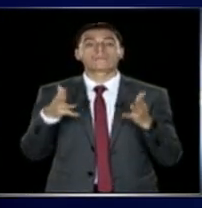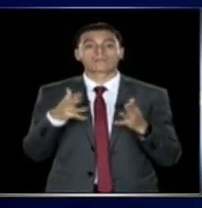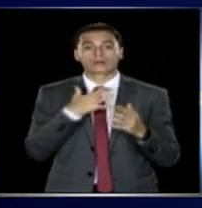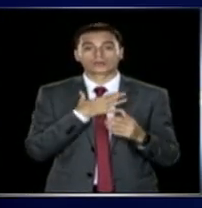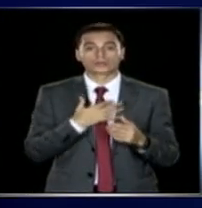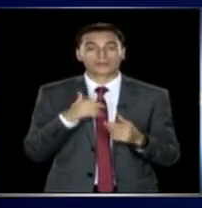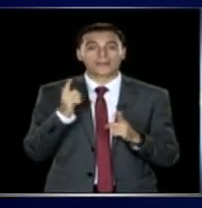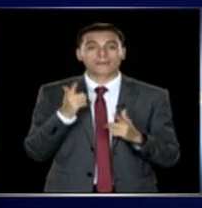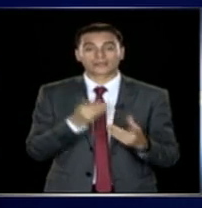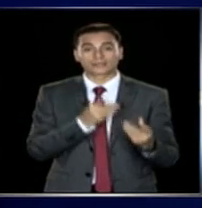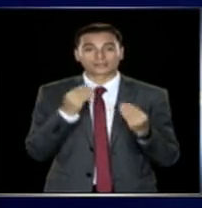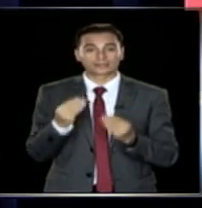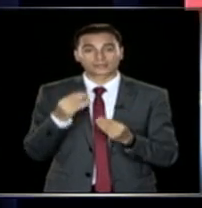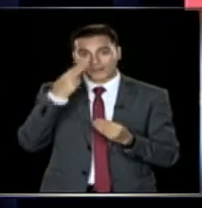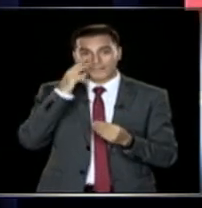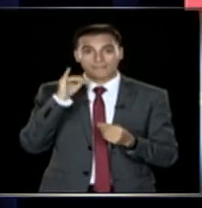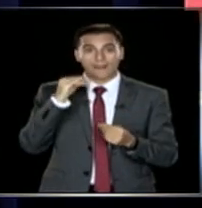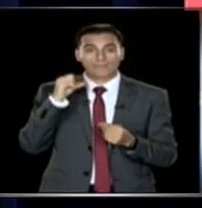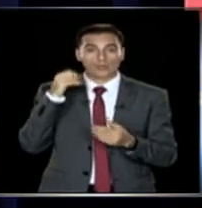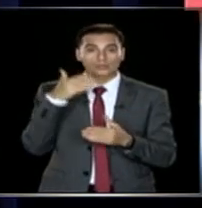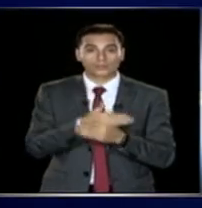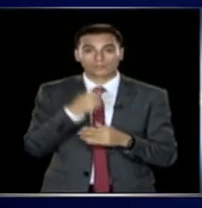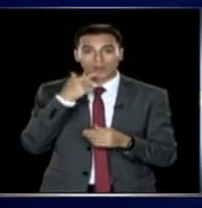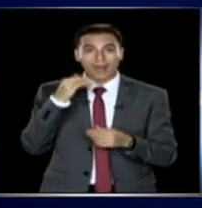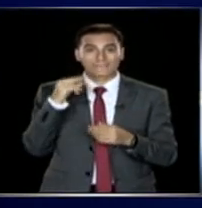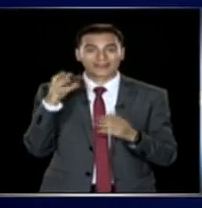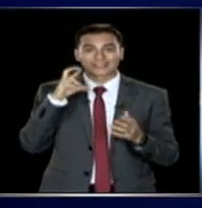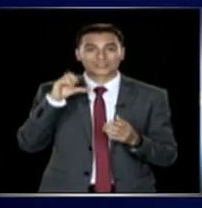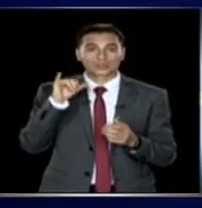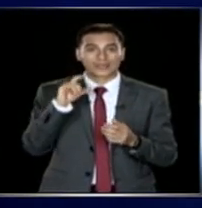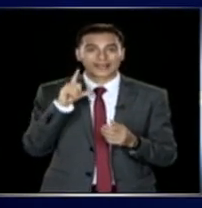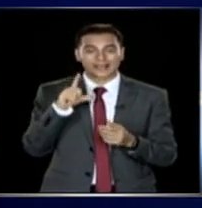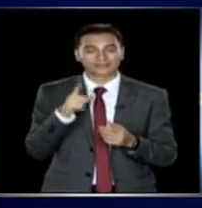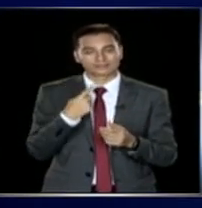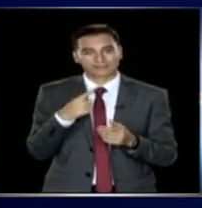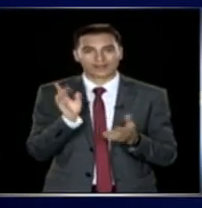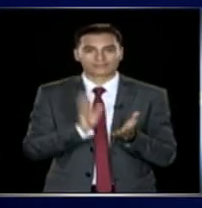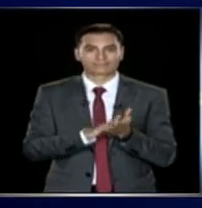أمريكي. محمود الإبراشي، أحمد زويل. أحمد زويل،